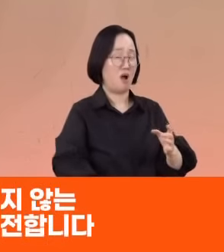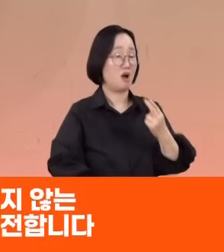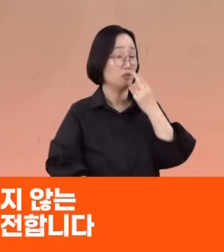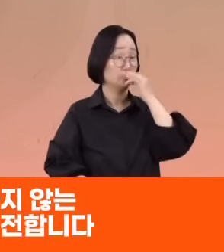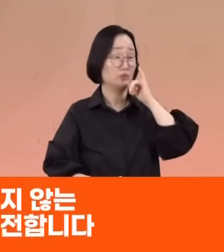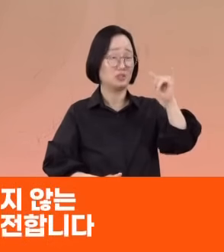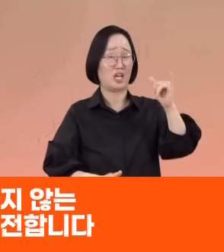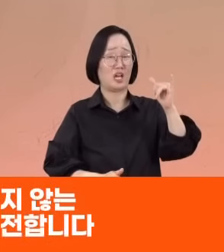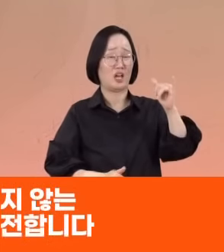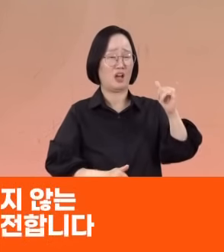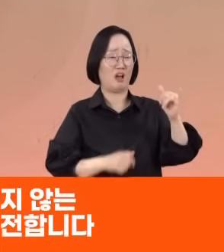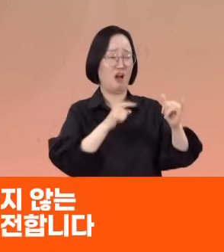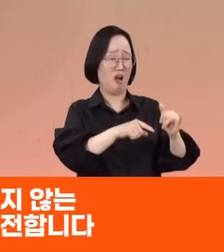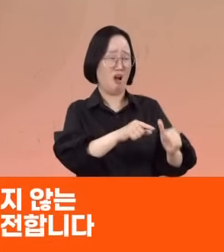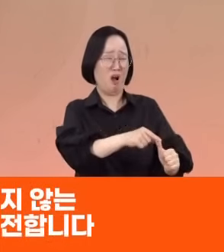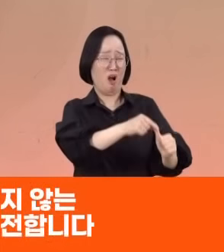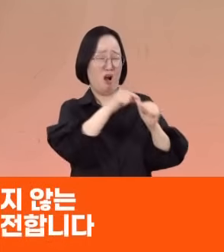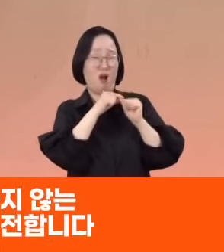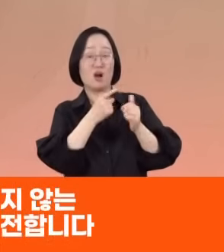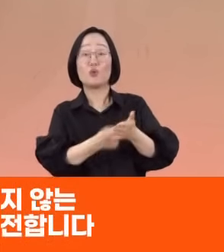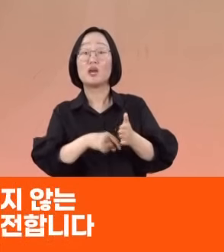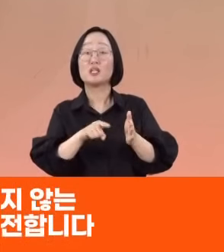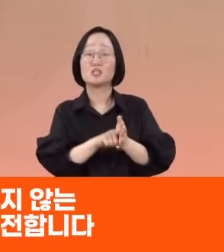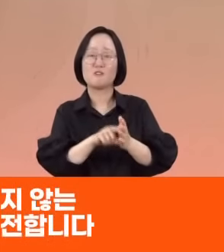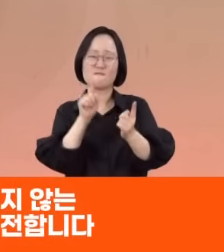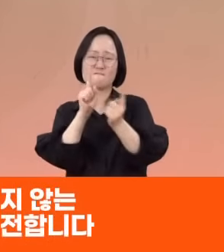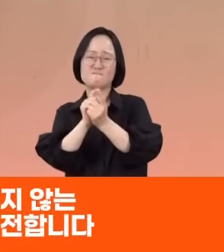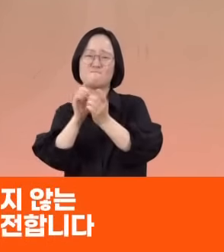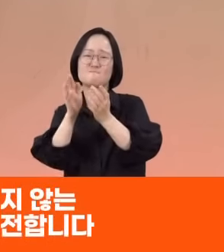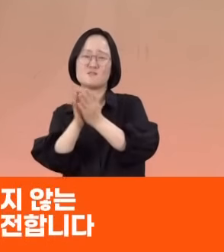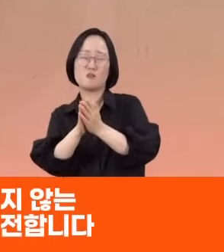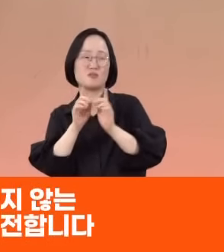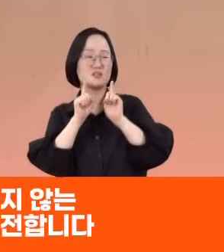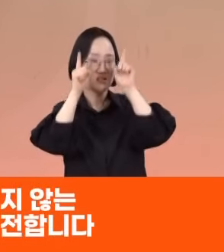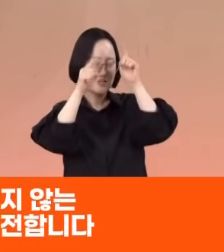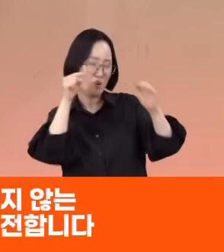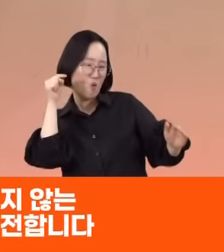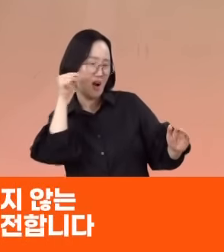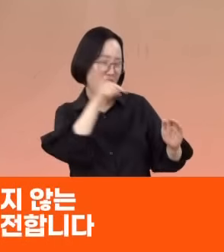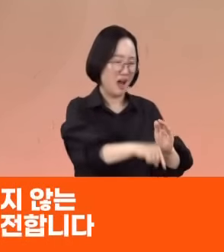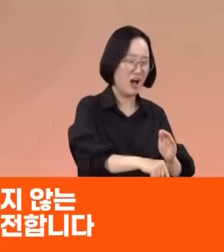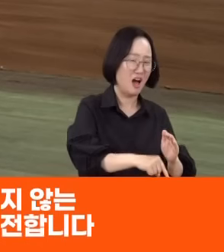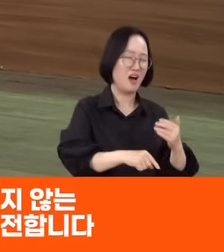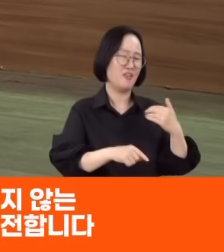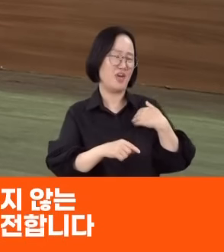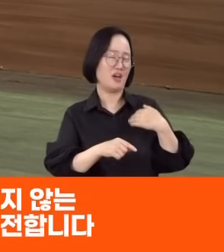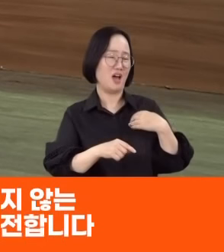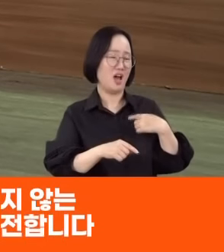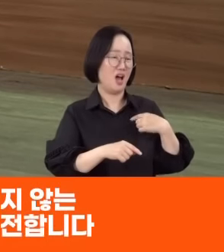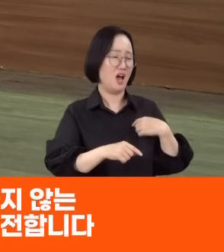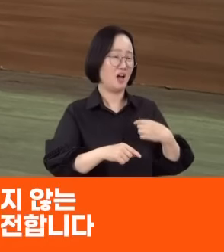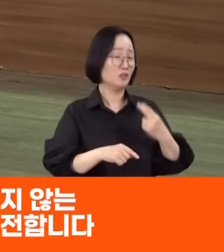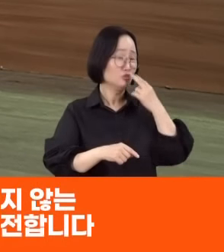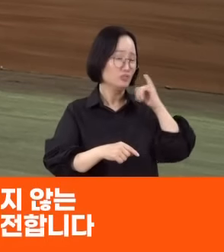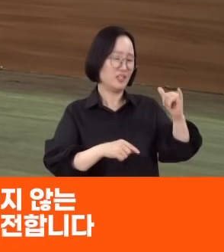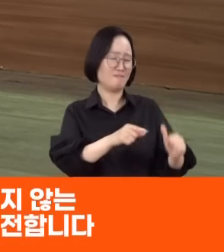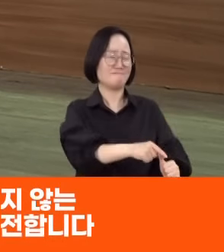위해서 직접 지옥에 가서 중생을 제도하다 하지 않습니까 직접 지옥에 가서